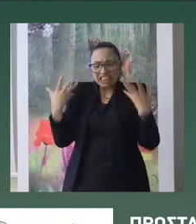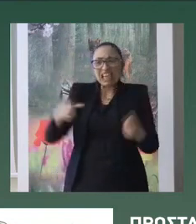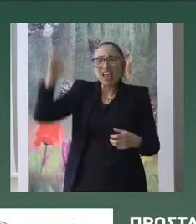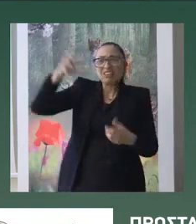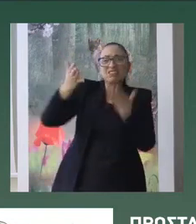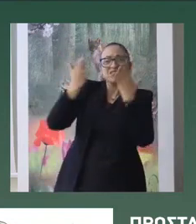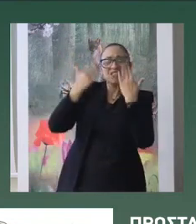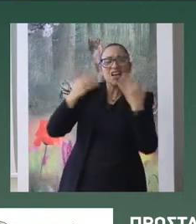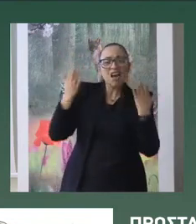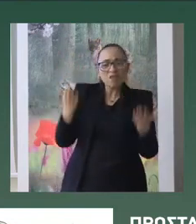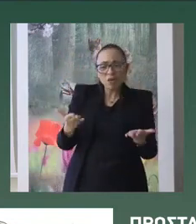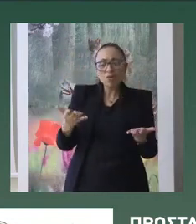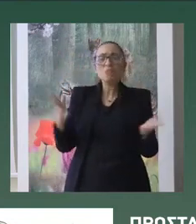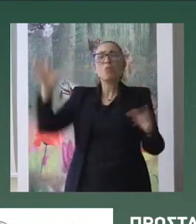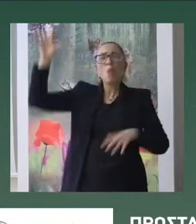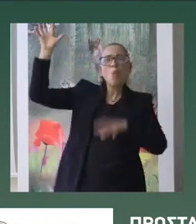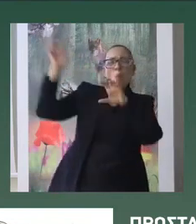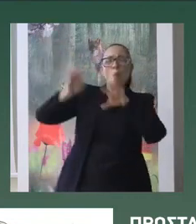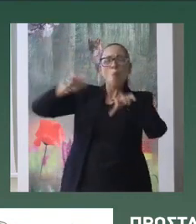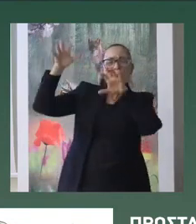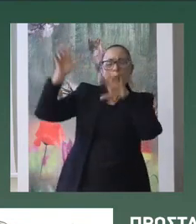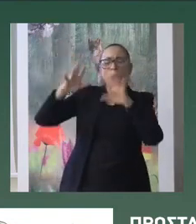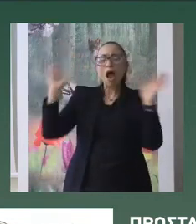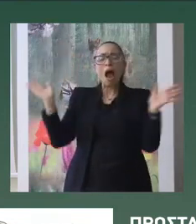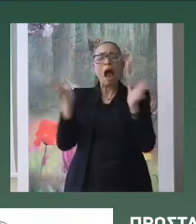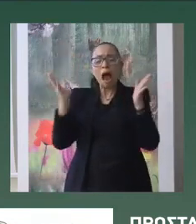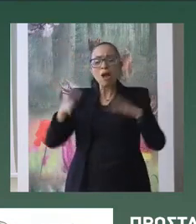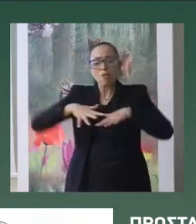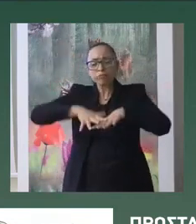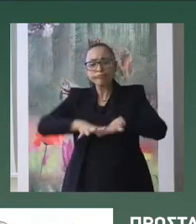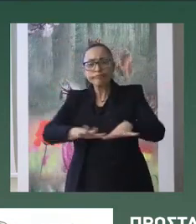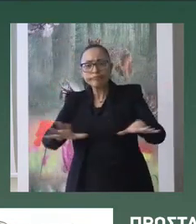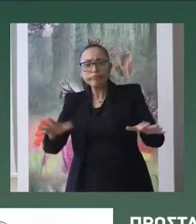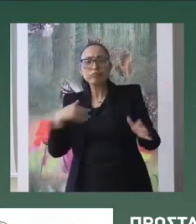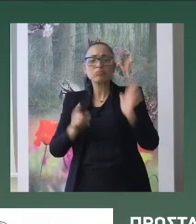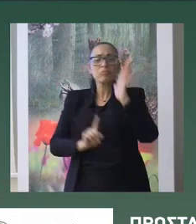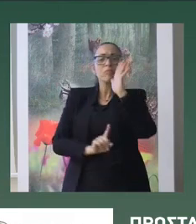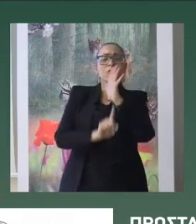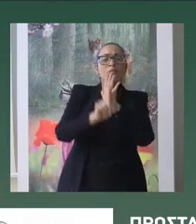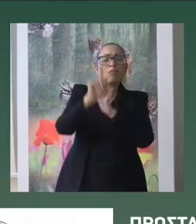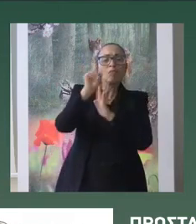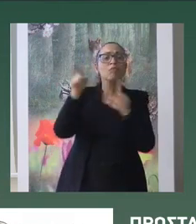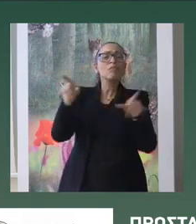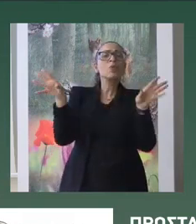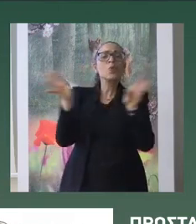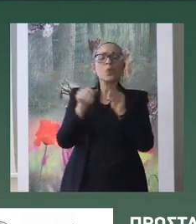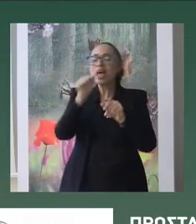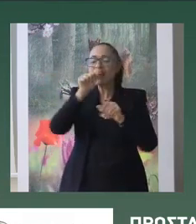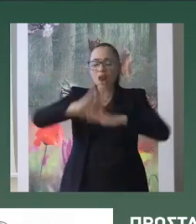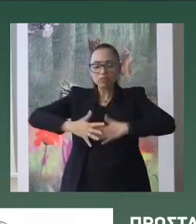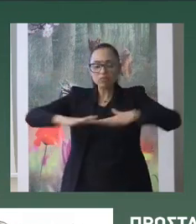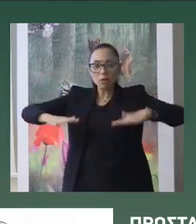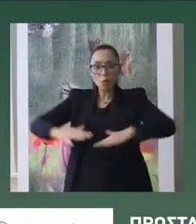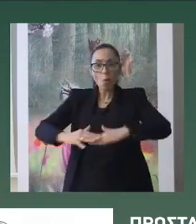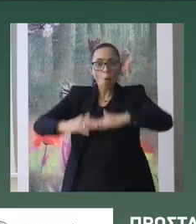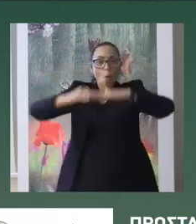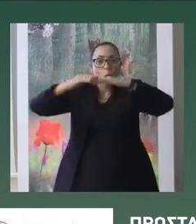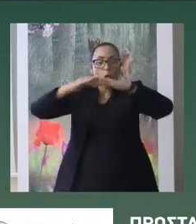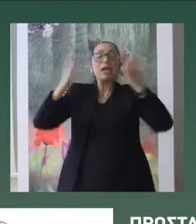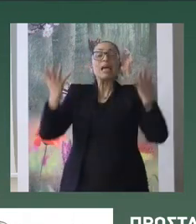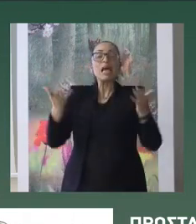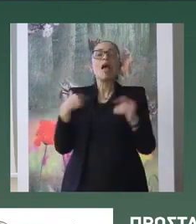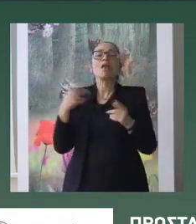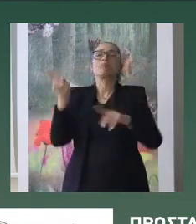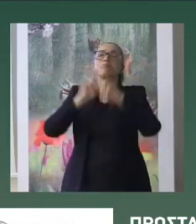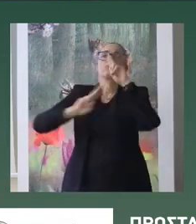στο πρότυπο της βροχόπτωσης, αν είναι παράκτια η πόλη με την πιθανή αύξηση της στάθμησης της θάλασσας, και βεβαίως τα